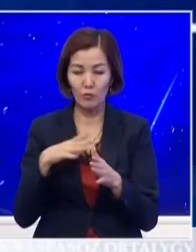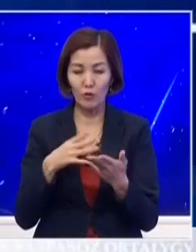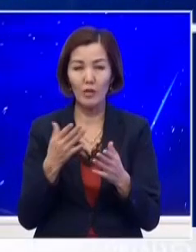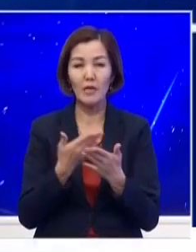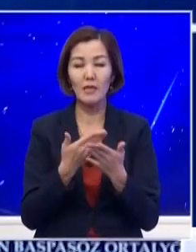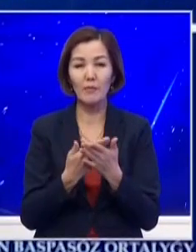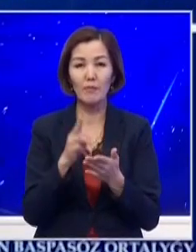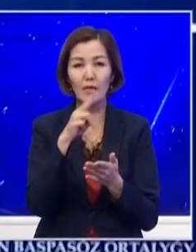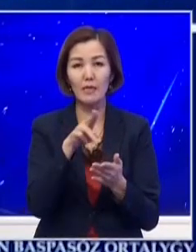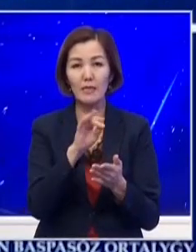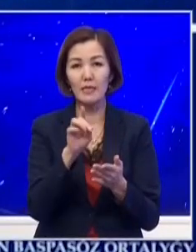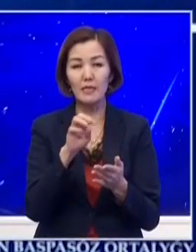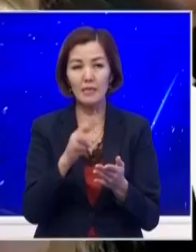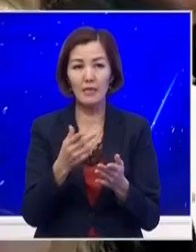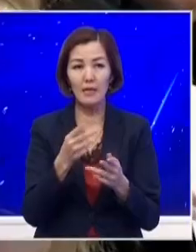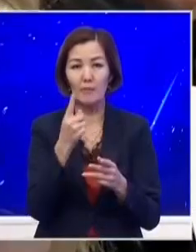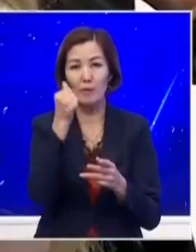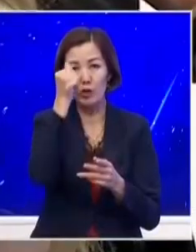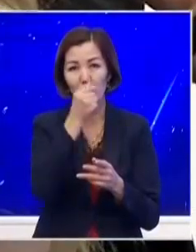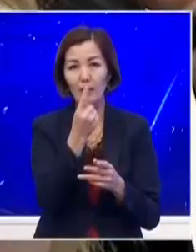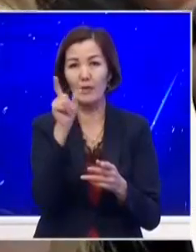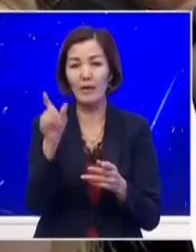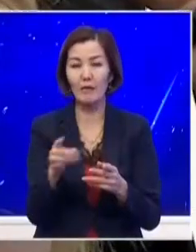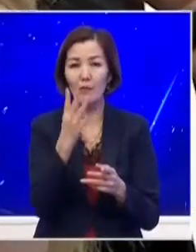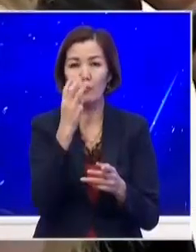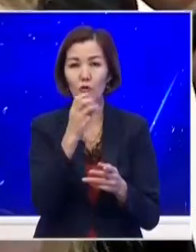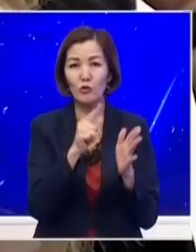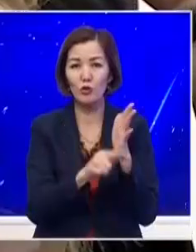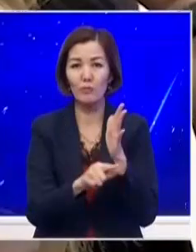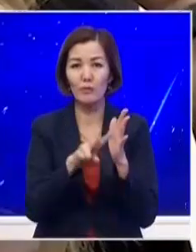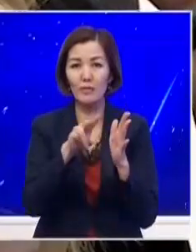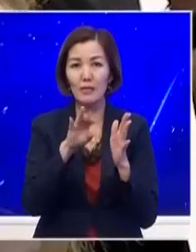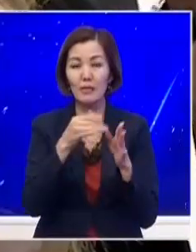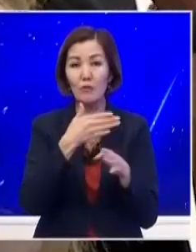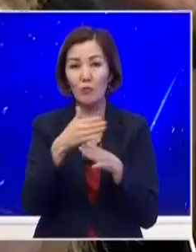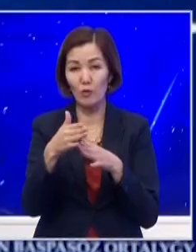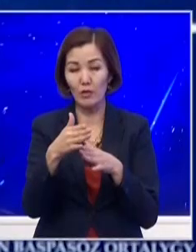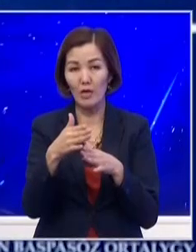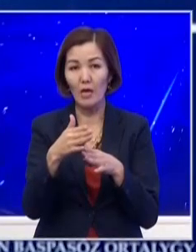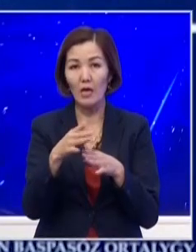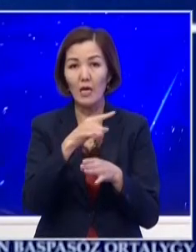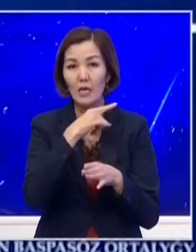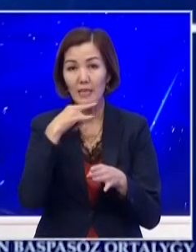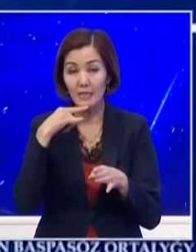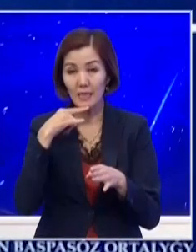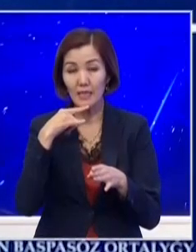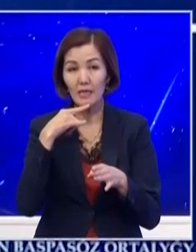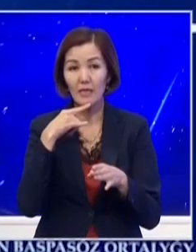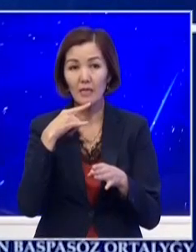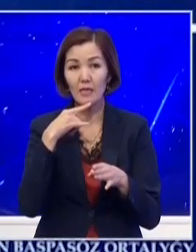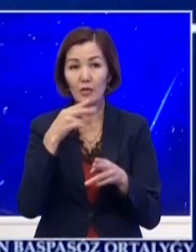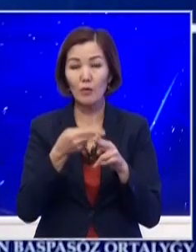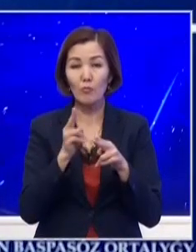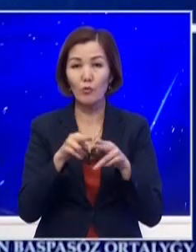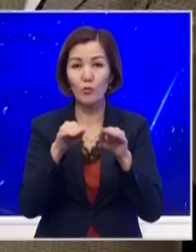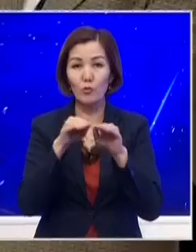Мысалы, дизельді алатын болсақ, ол жылына бір адамға 370 литрден келеді. Ал Ресейдің өзінде бұл